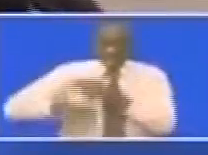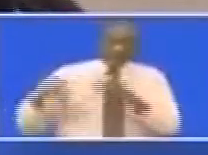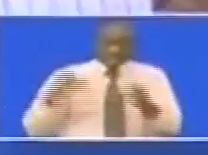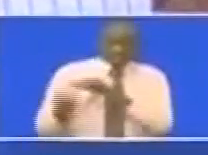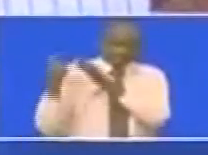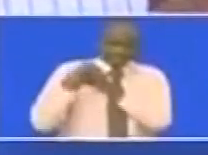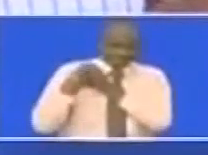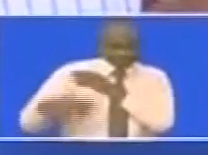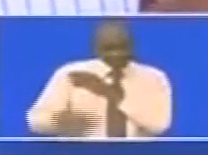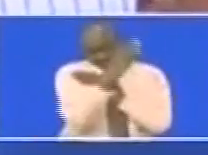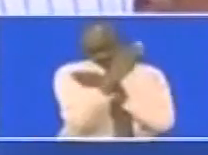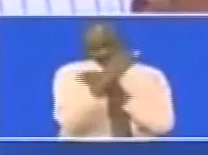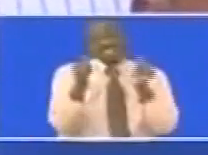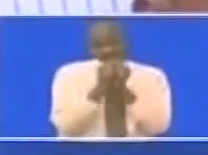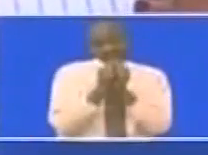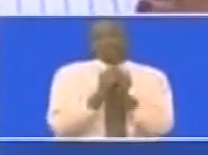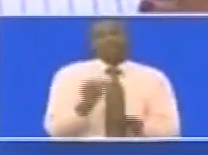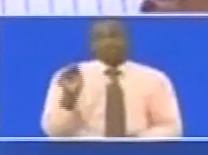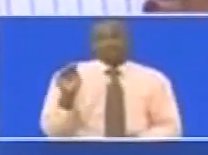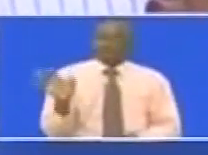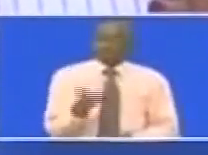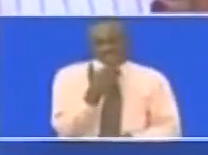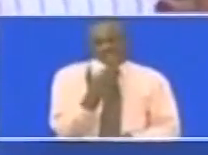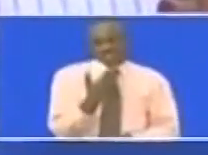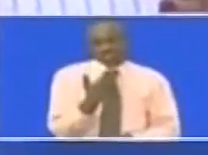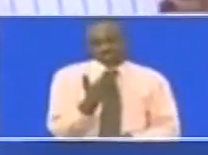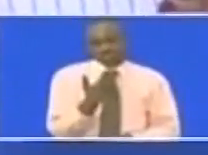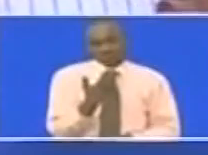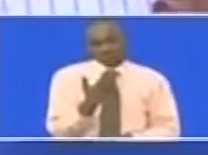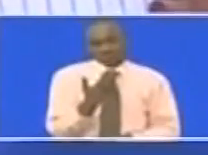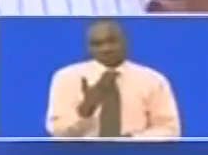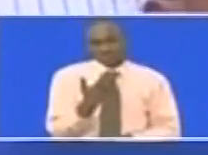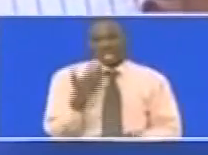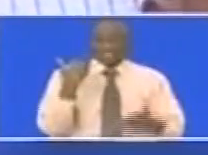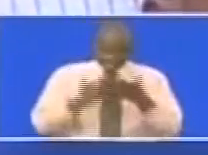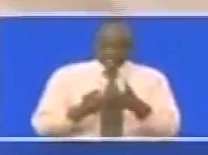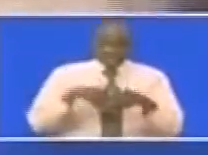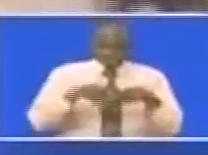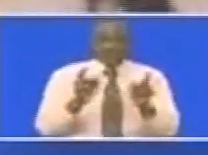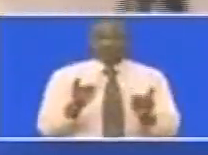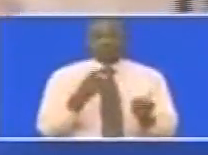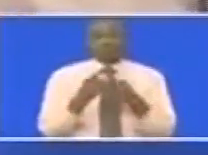place by 10 o'clock. That is until further